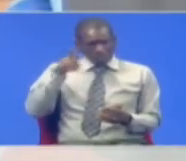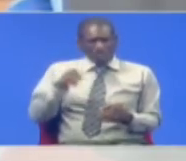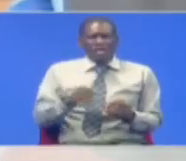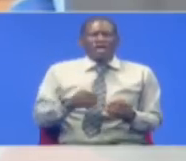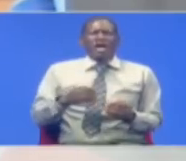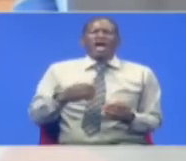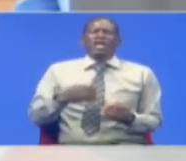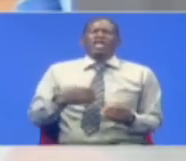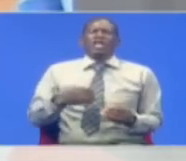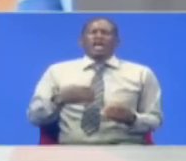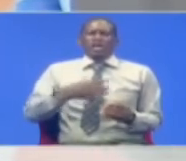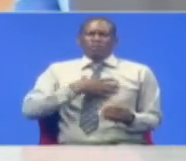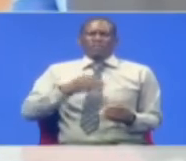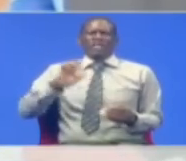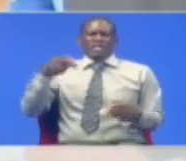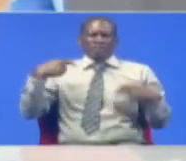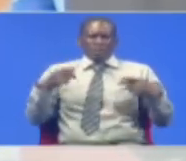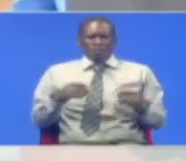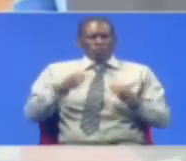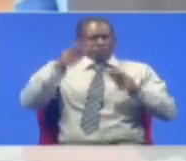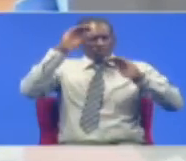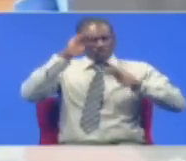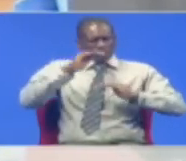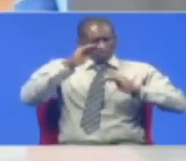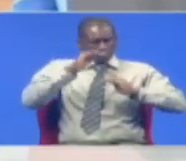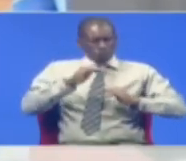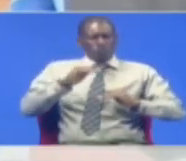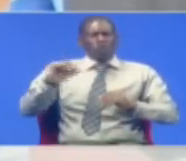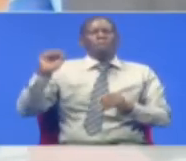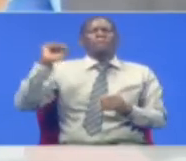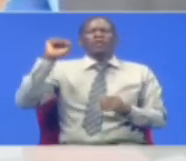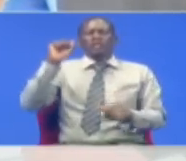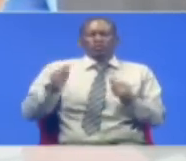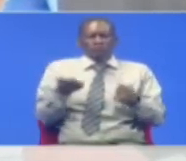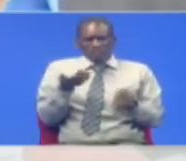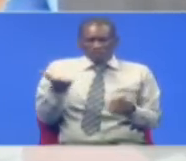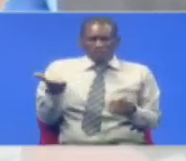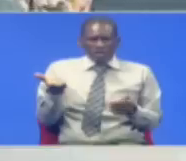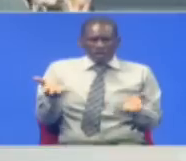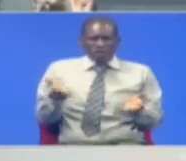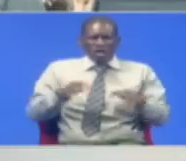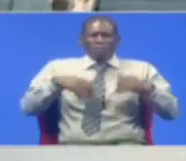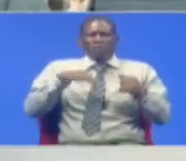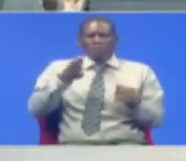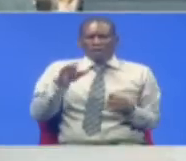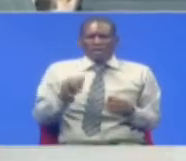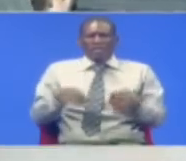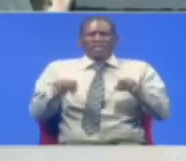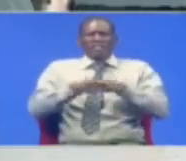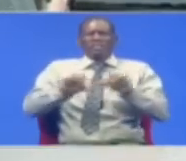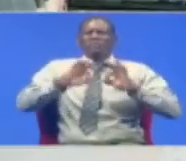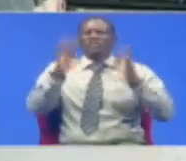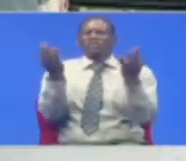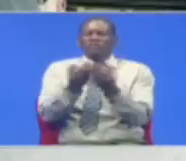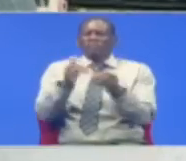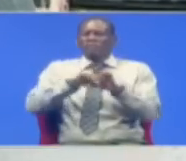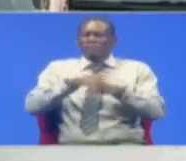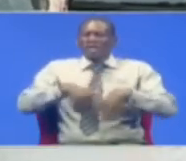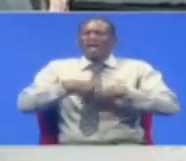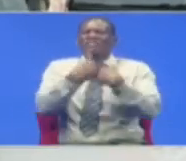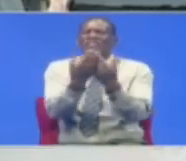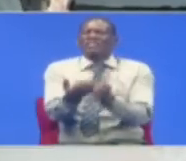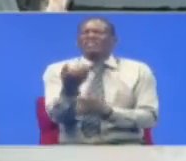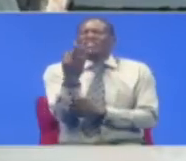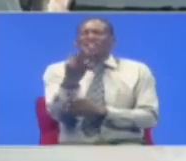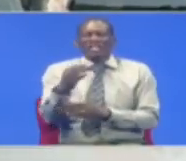back and tone down the rhetoric that is there now on BBI. Aidha, familia yake imetoa siku tatu ya